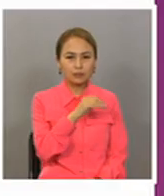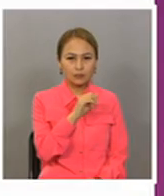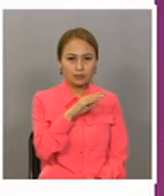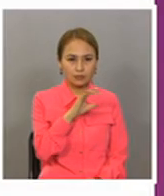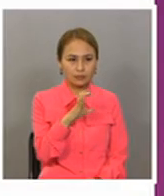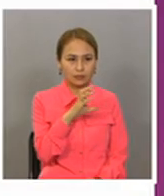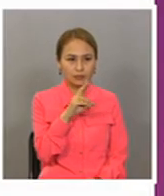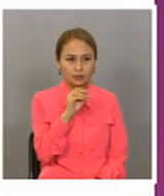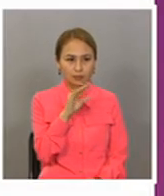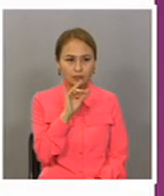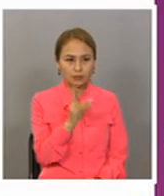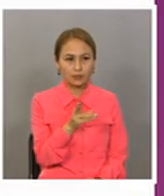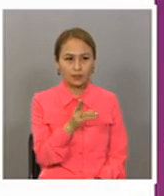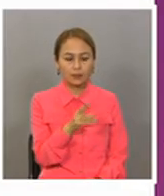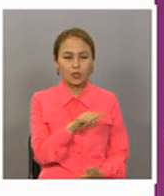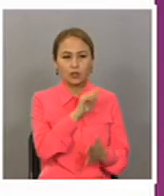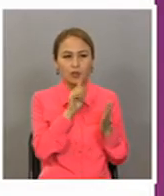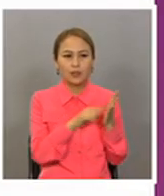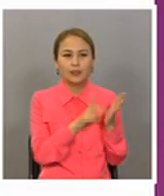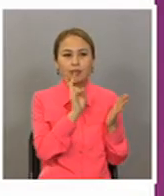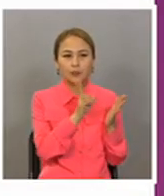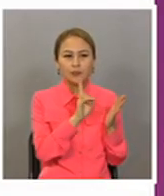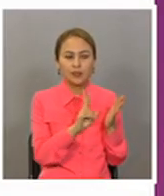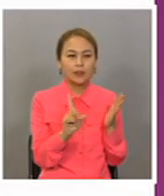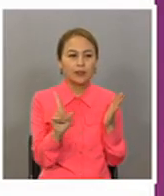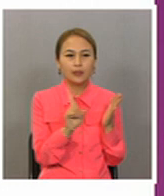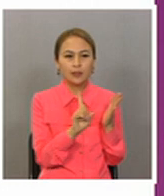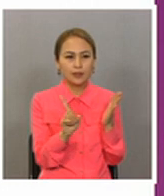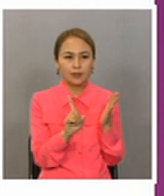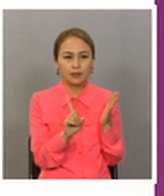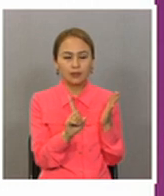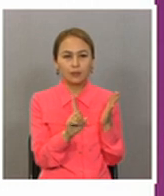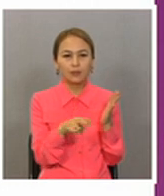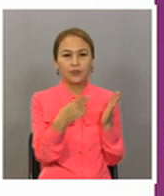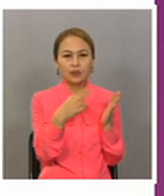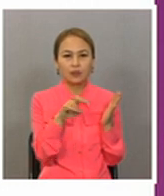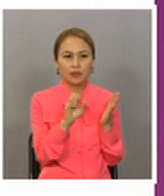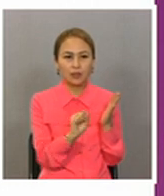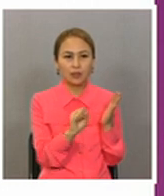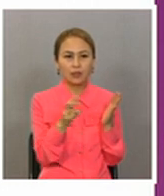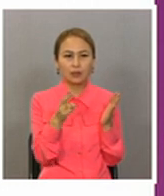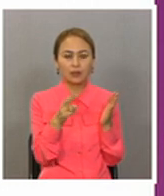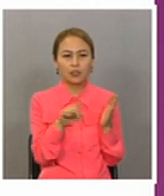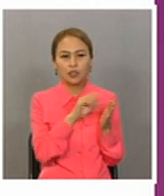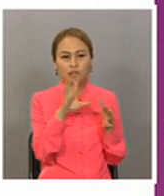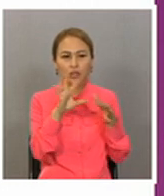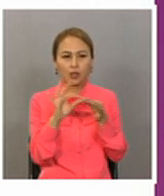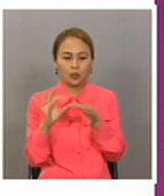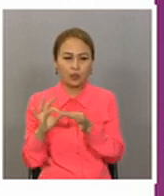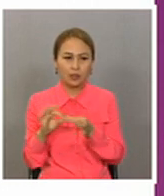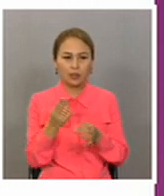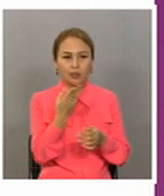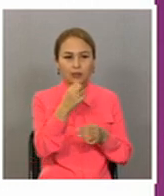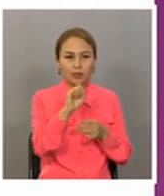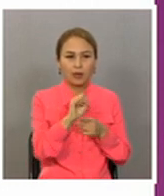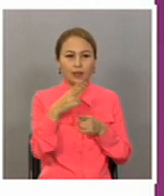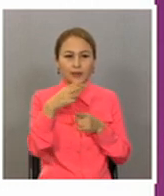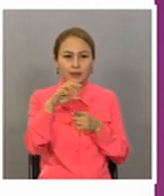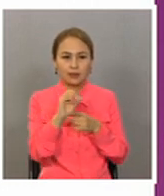септік. Сұрақтары кімде, неде? Жалғаулары